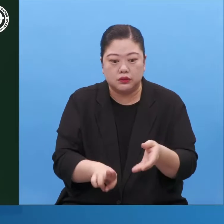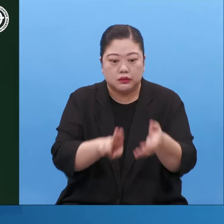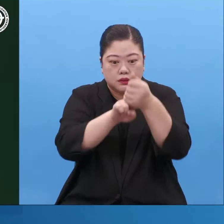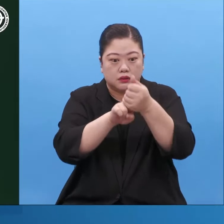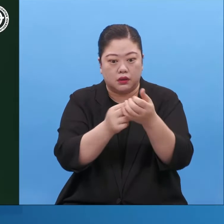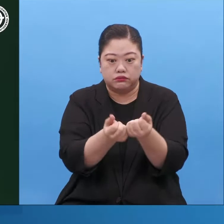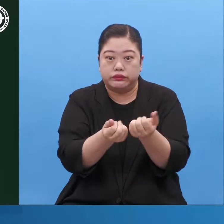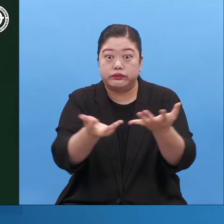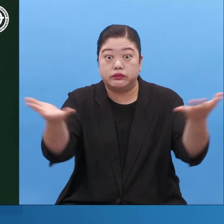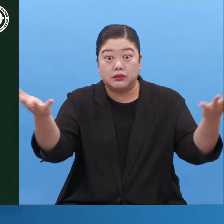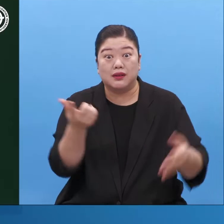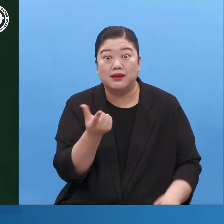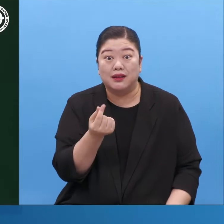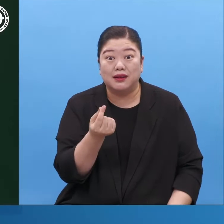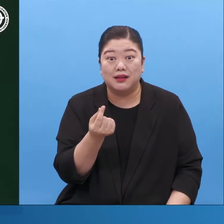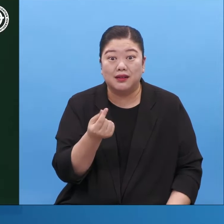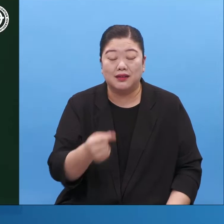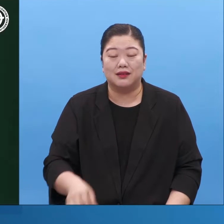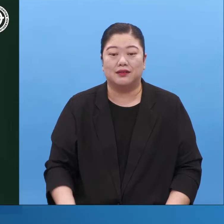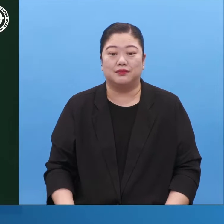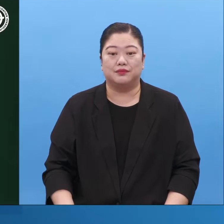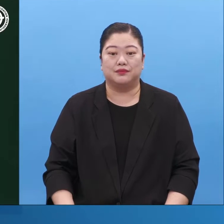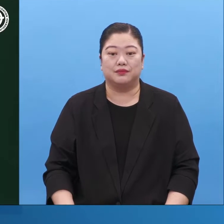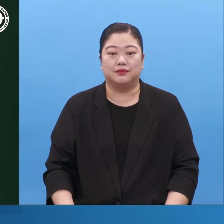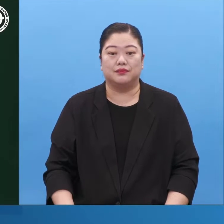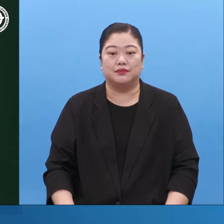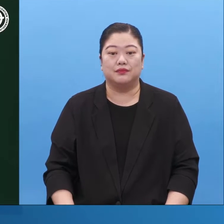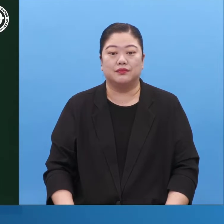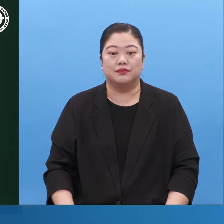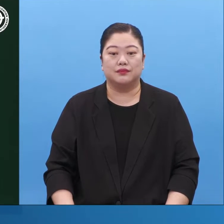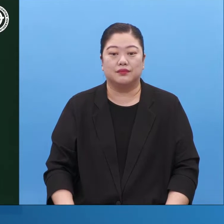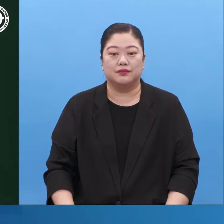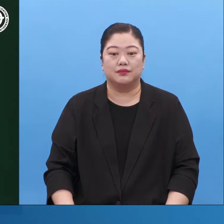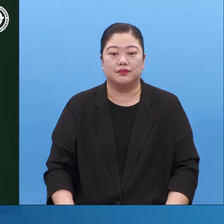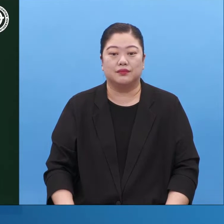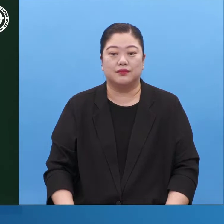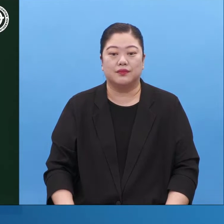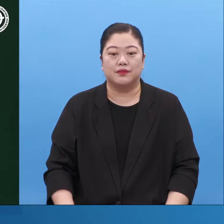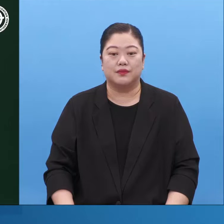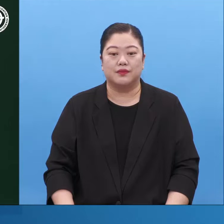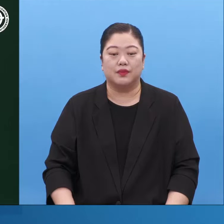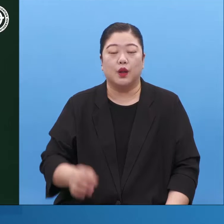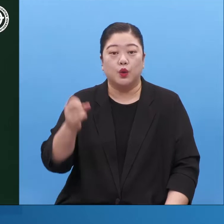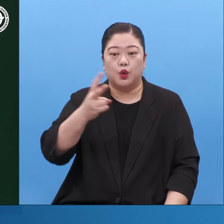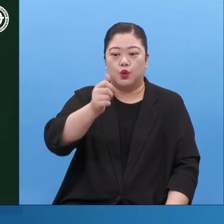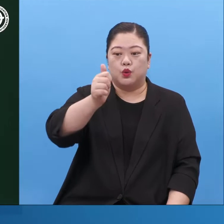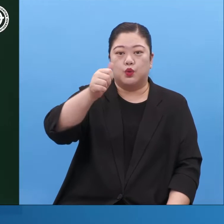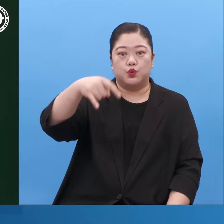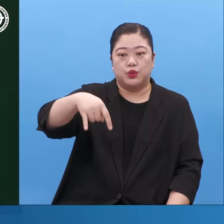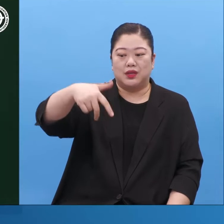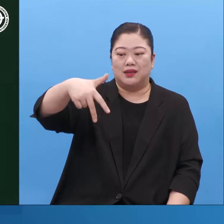필요 없다고요 어마어마한 번개 치고 육신적으로 흐렸고 휘장이 찢어지는 놀라운 일이 벌어졌어요.